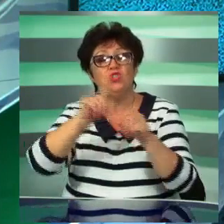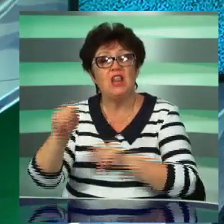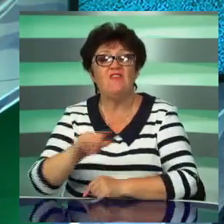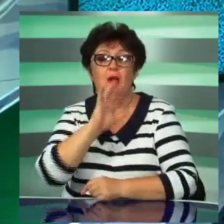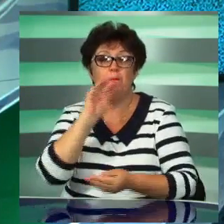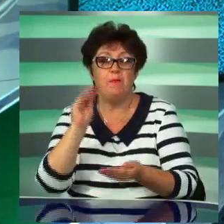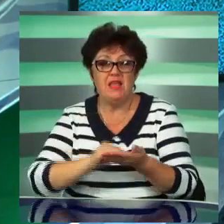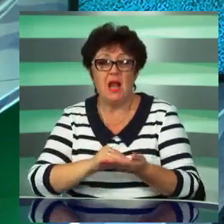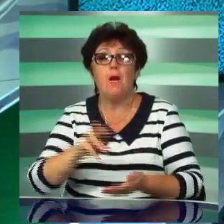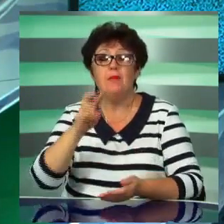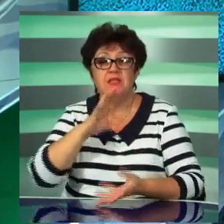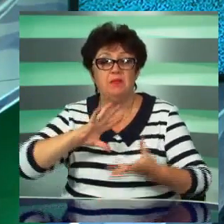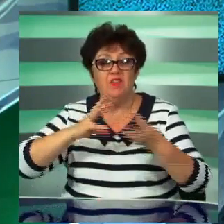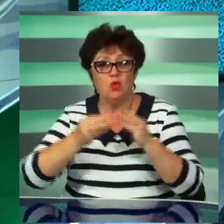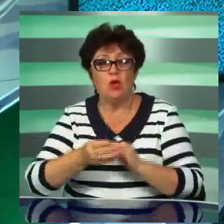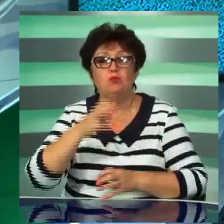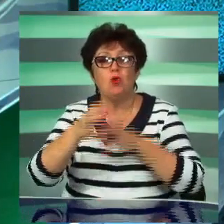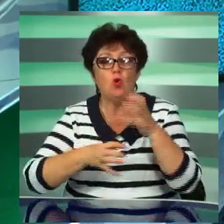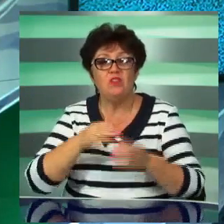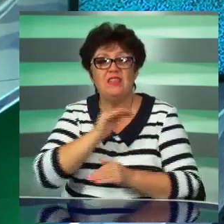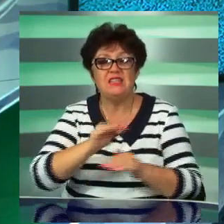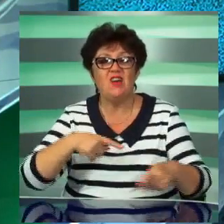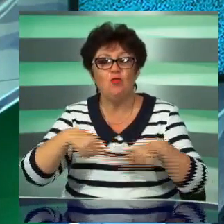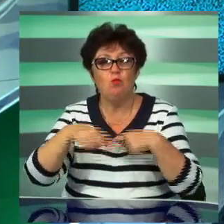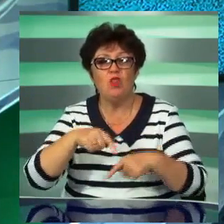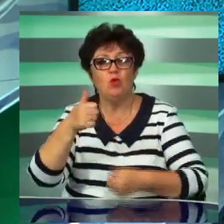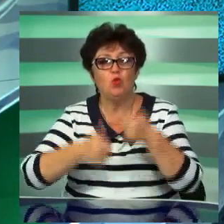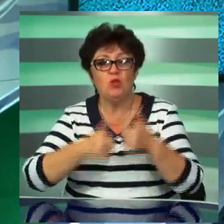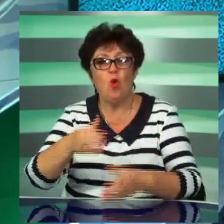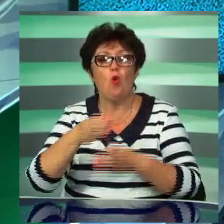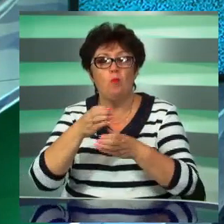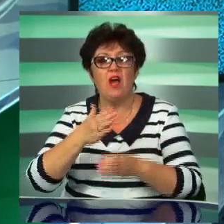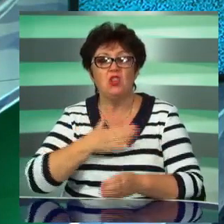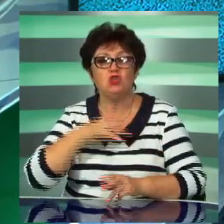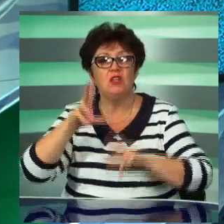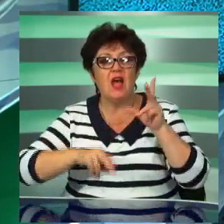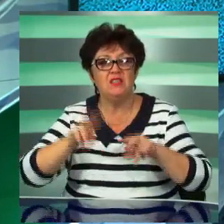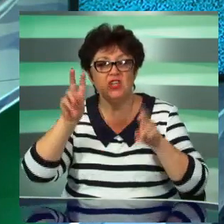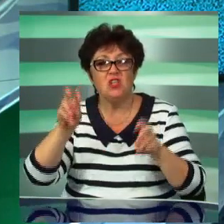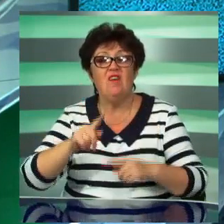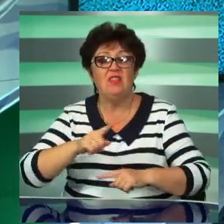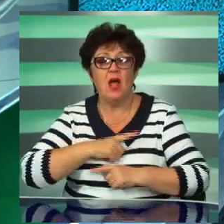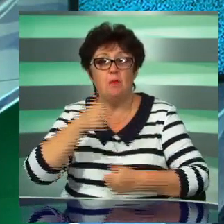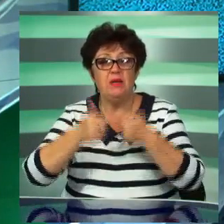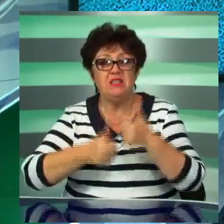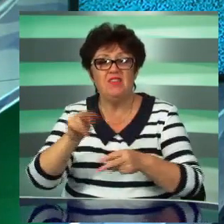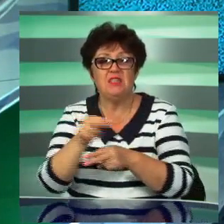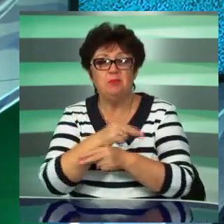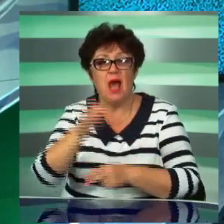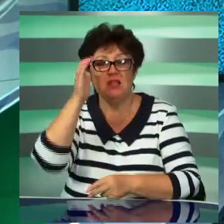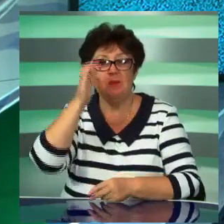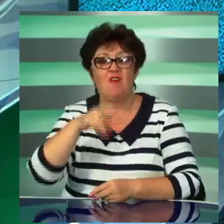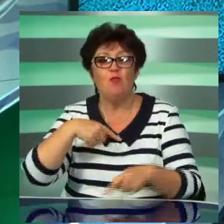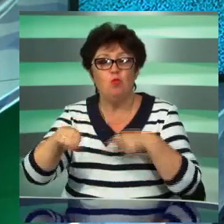в Питер. В Брянске подвели итоги международного детского футбольного турнира «Кубок наших надежд». В финальном поединке воспитанники